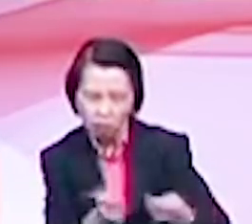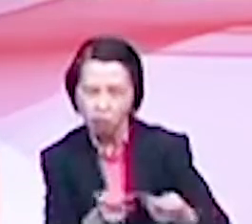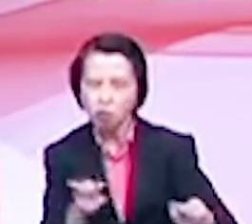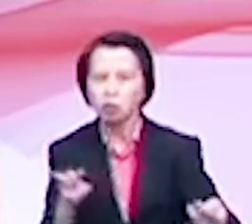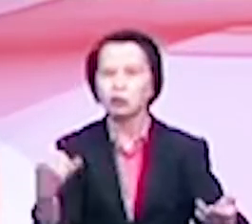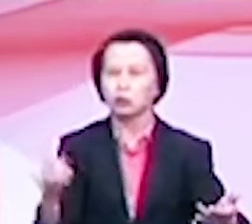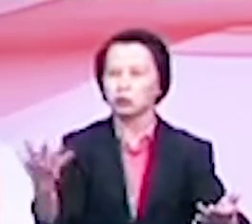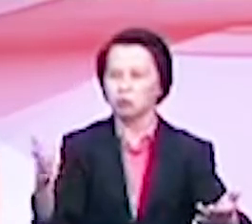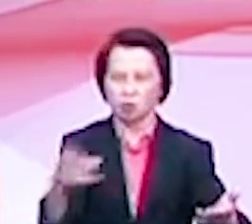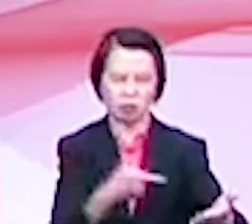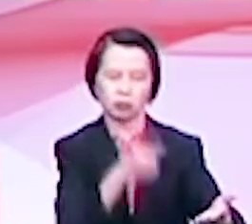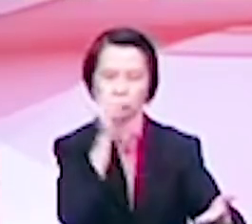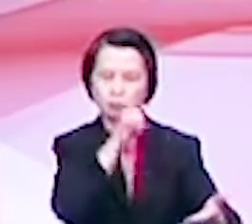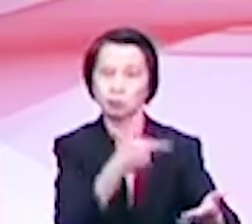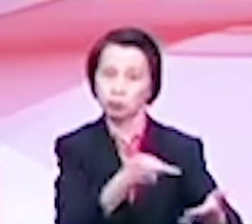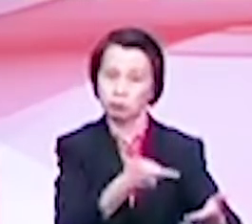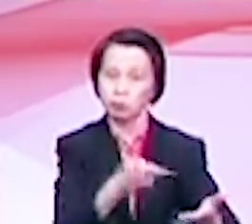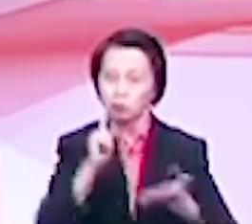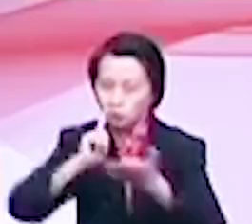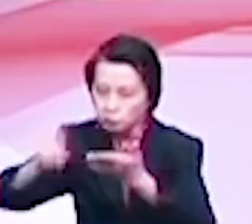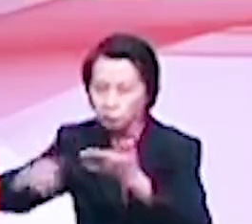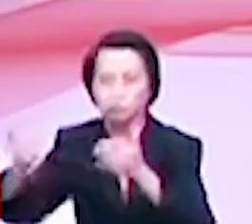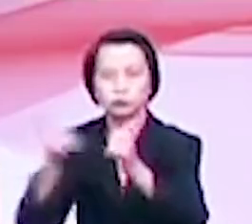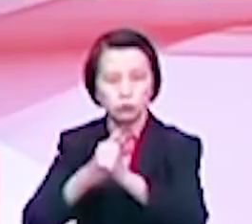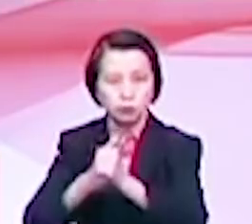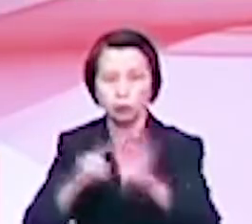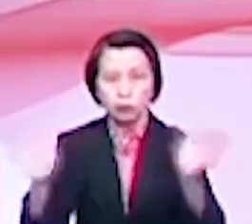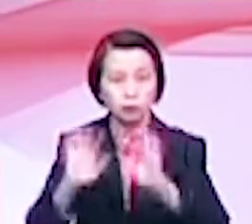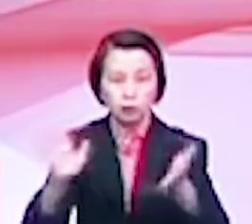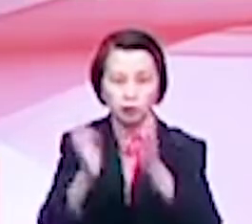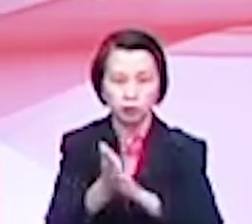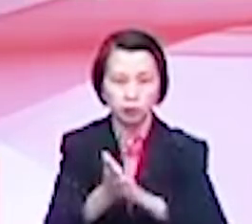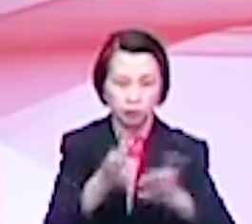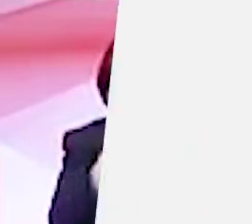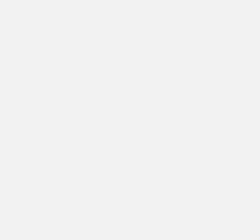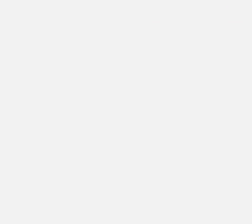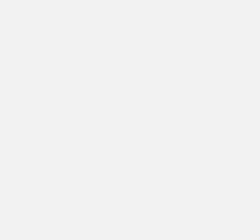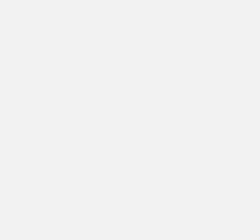kesahihan dan kebenaran berita tersebut. Jangan kita menjadi penyebar.